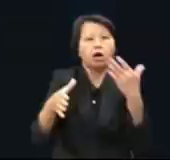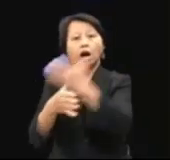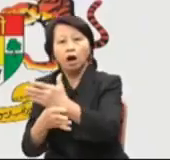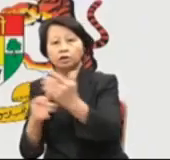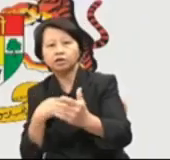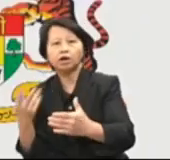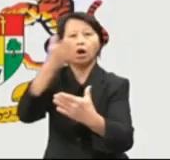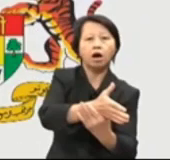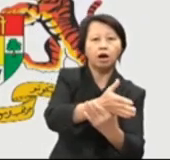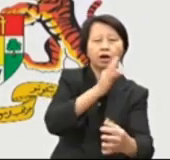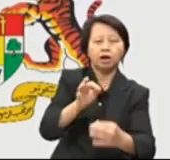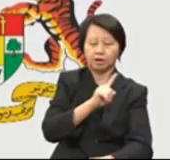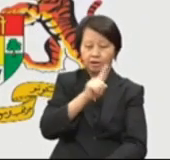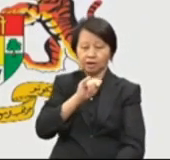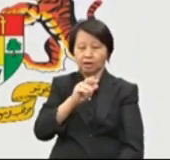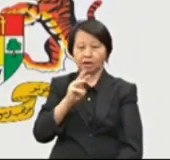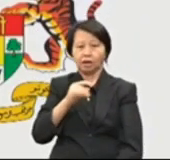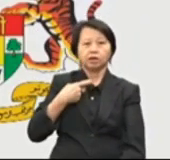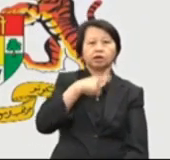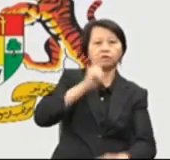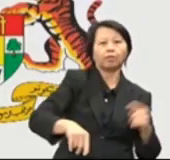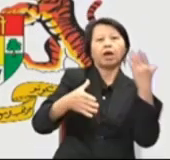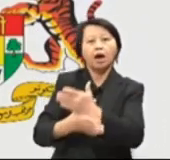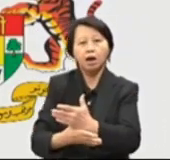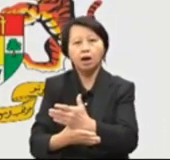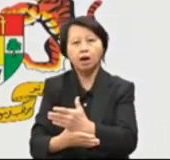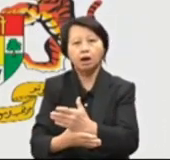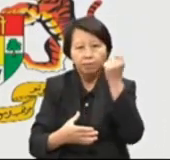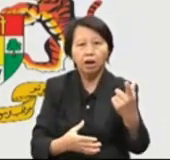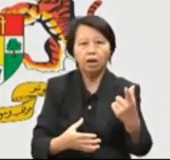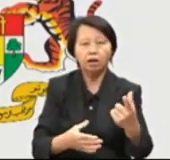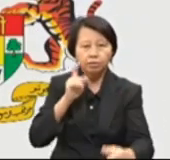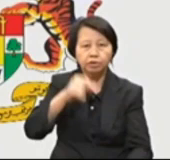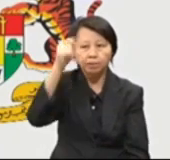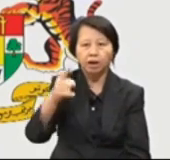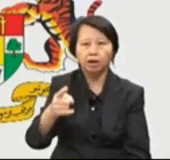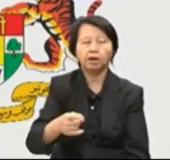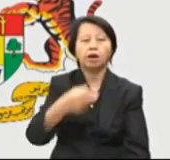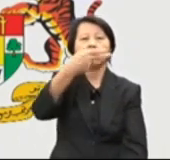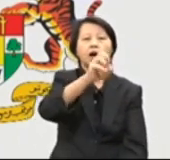perang Bali kalau Zimi kita tak boleh ndak perang ya lah kita